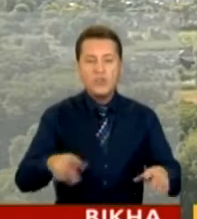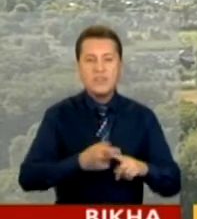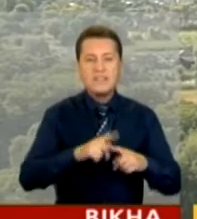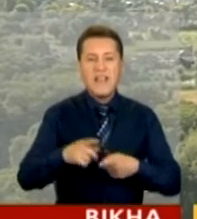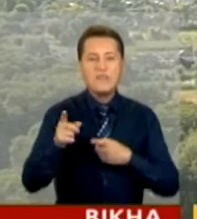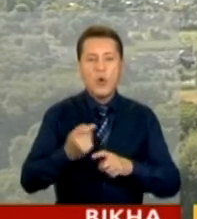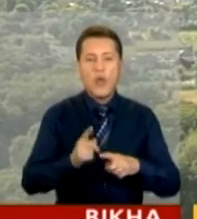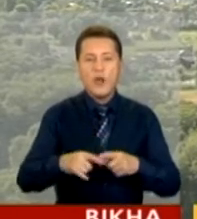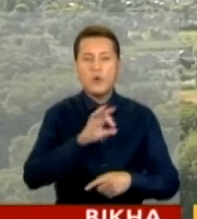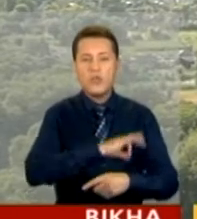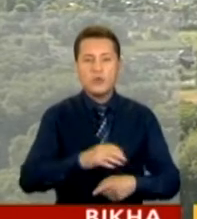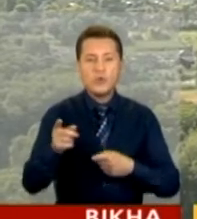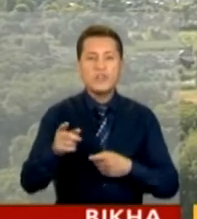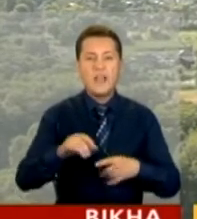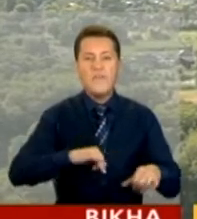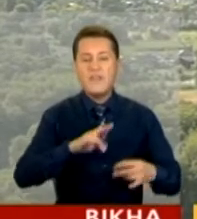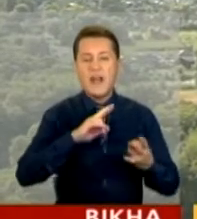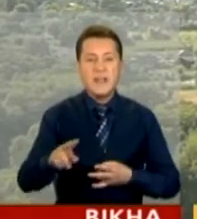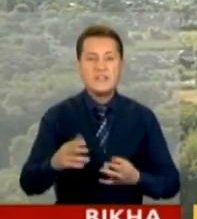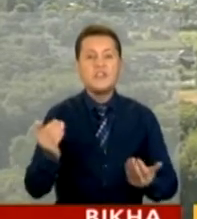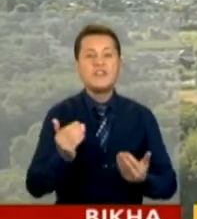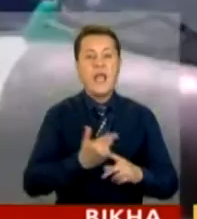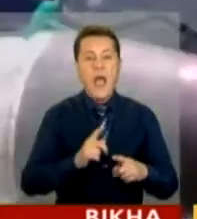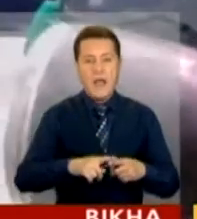Прошу послухати, що це за зброя і, власне, чия вона?